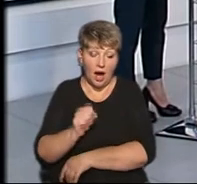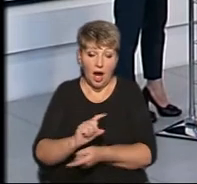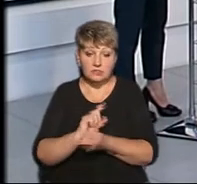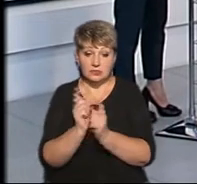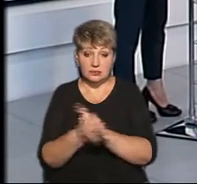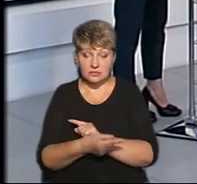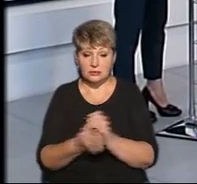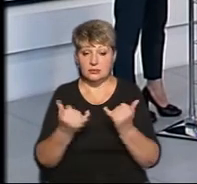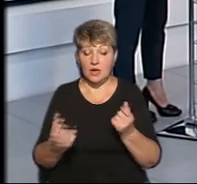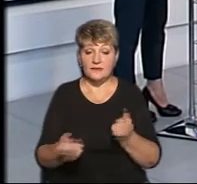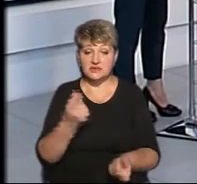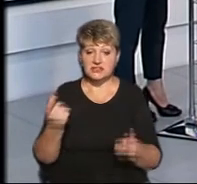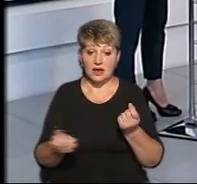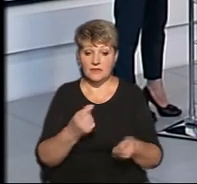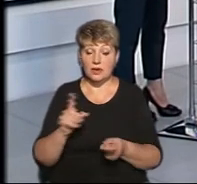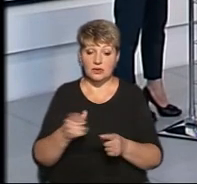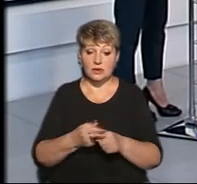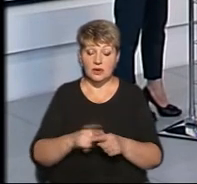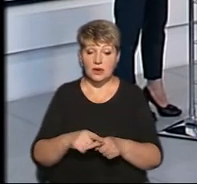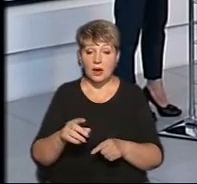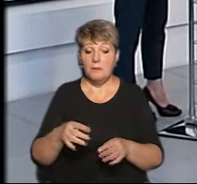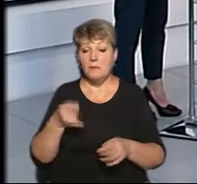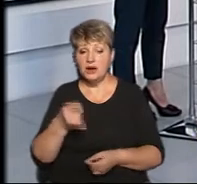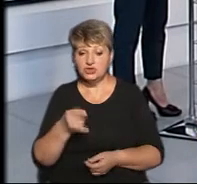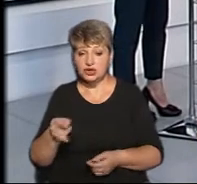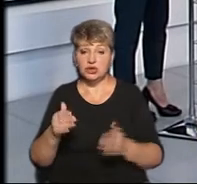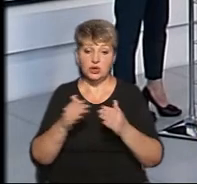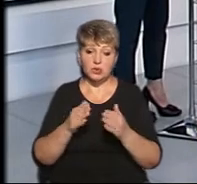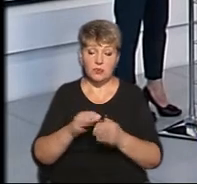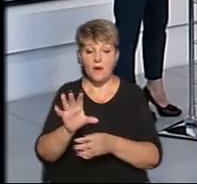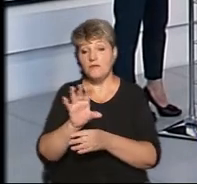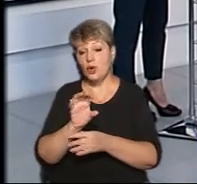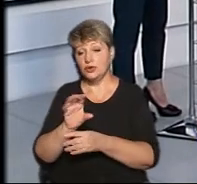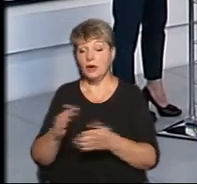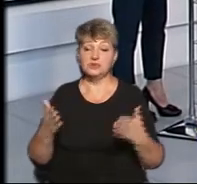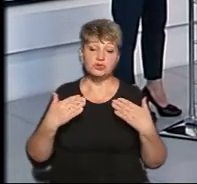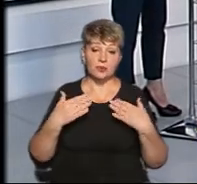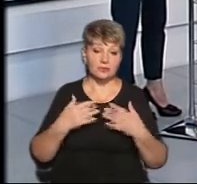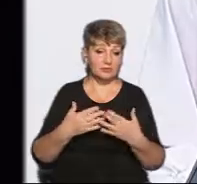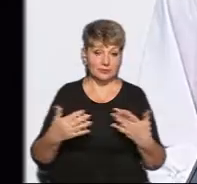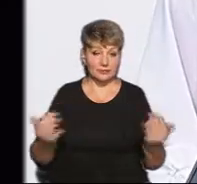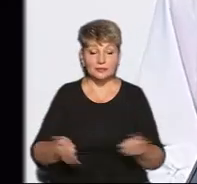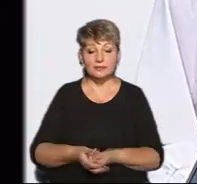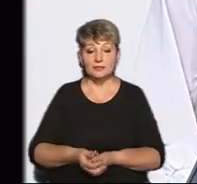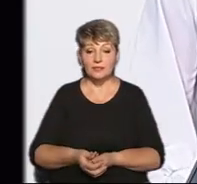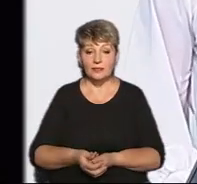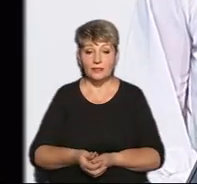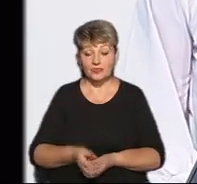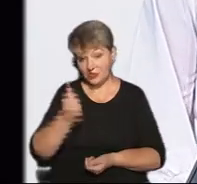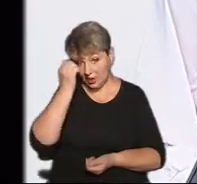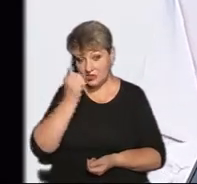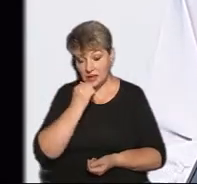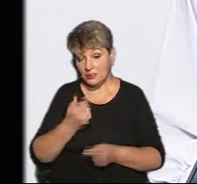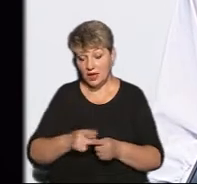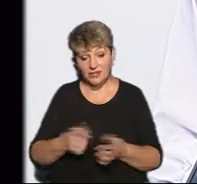почалися з'являтися в деклараціях об'єкти нерухомості, машини, ну і фотографії з відпочинку на курорті? Дякую вам. Так, дякую. Ну, це